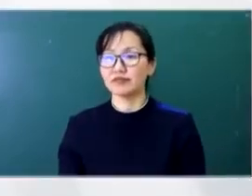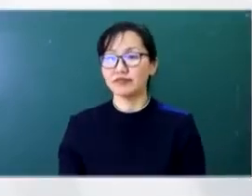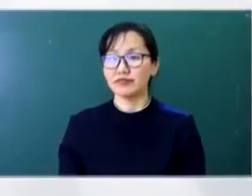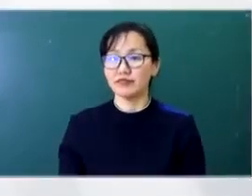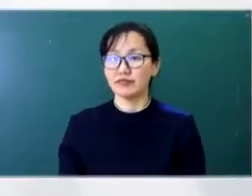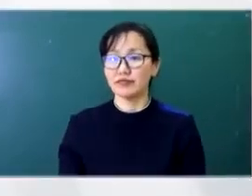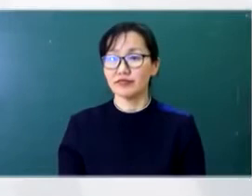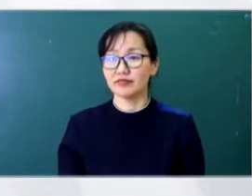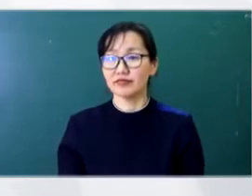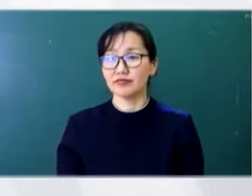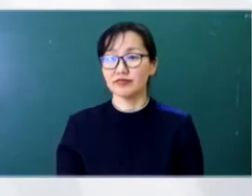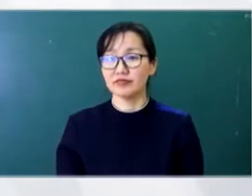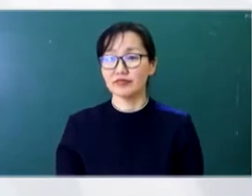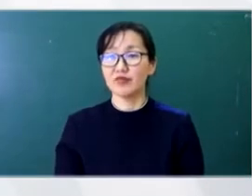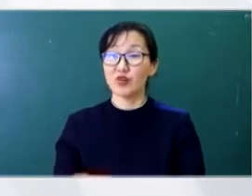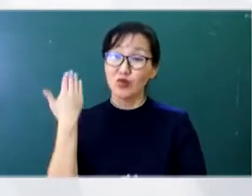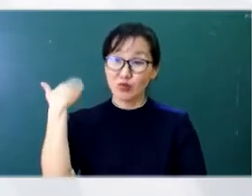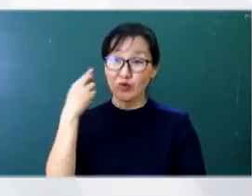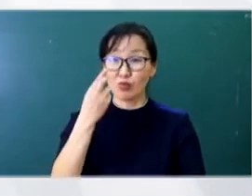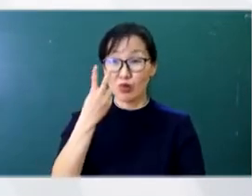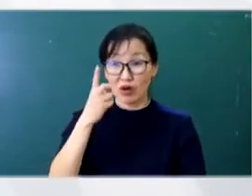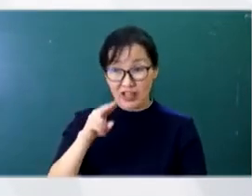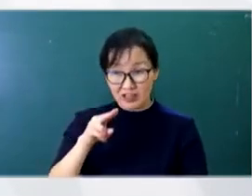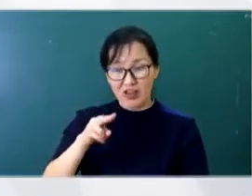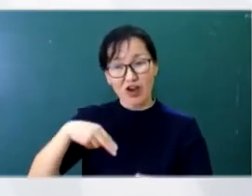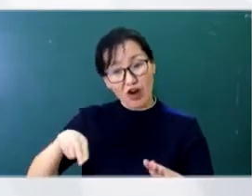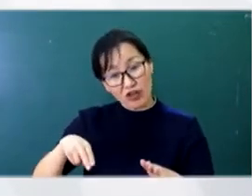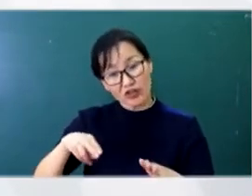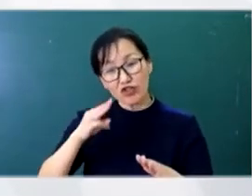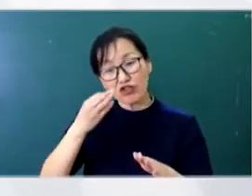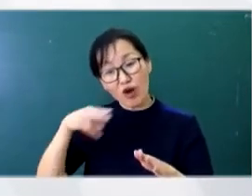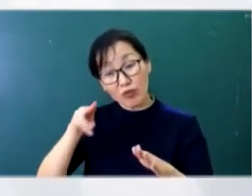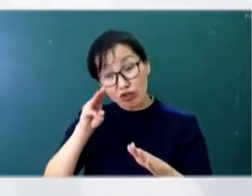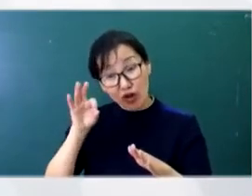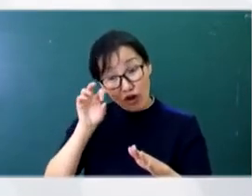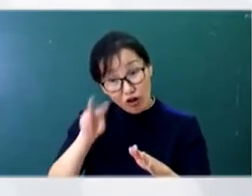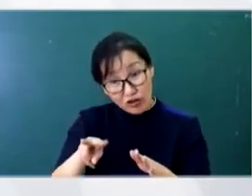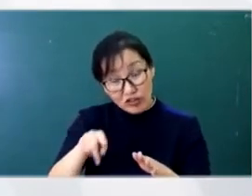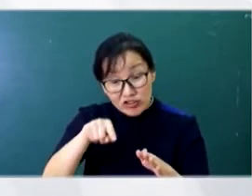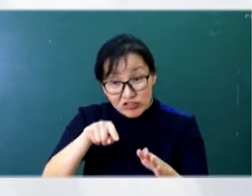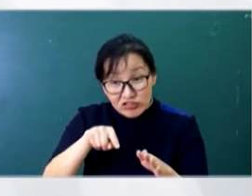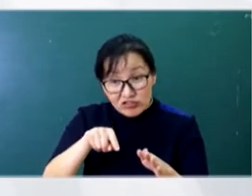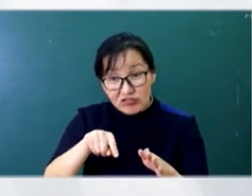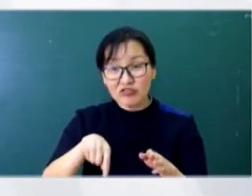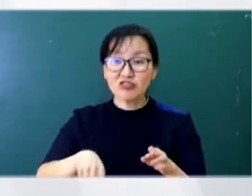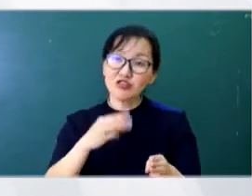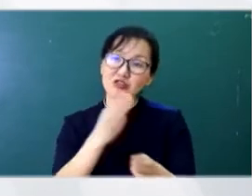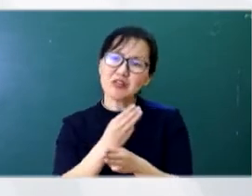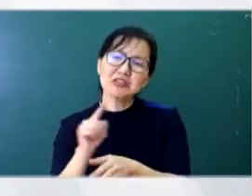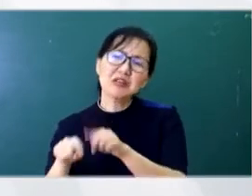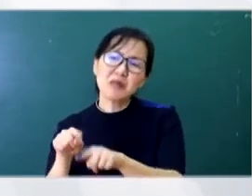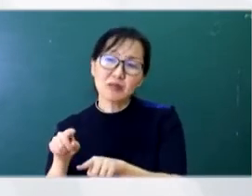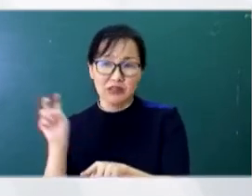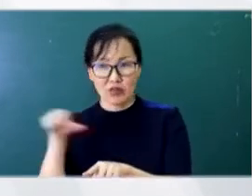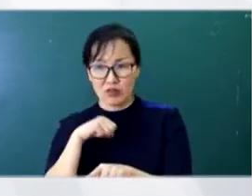түрүүн бүхэл тоо томилсон шигэ тухайн томилох гэж байгаа орныхоо арын цифрийг бас ажиглал томилдог. За